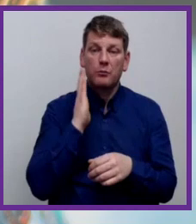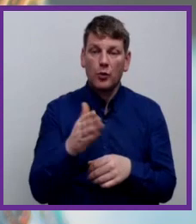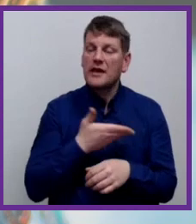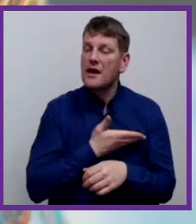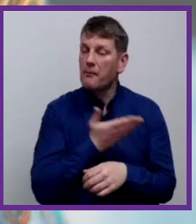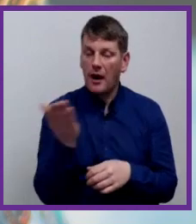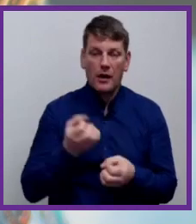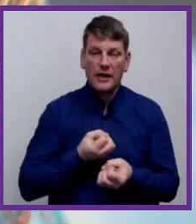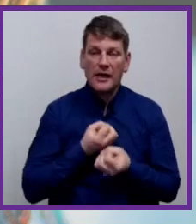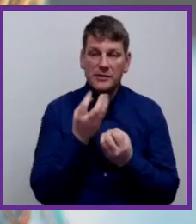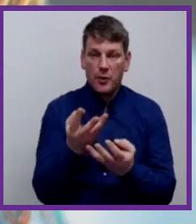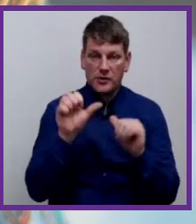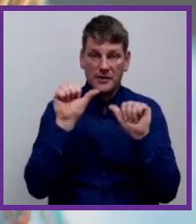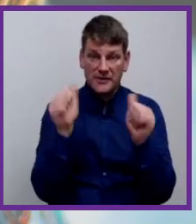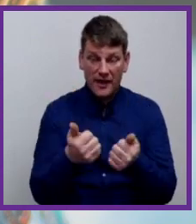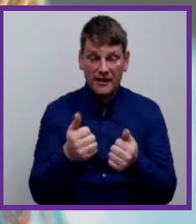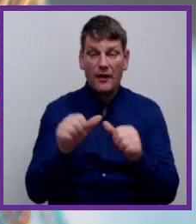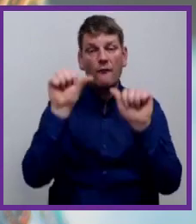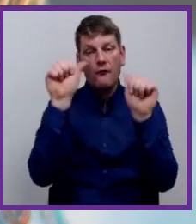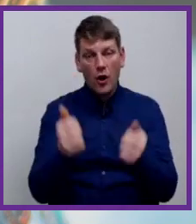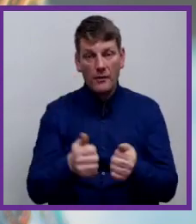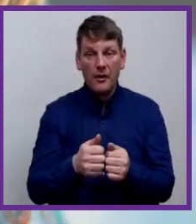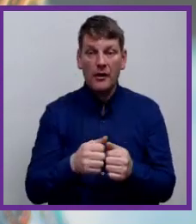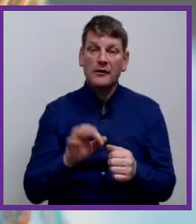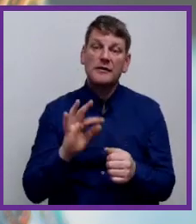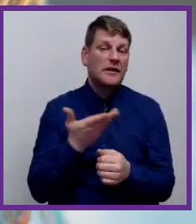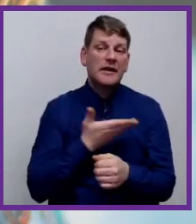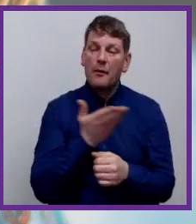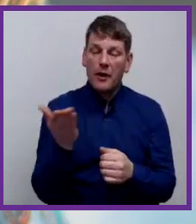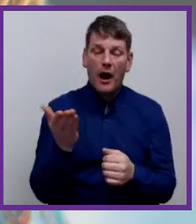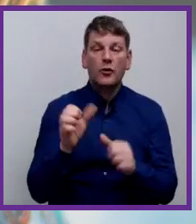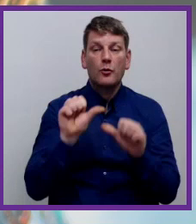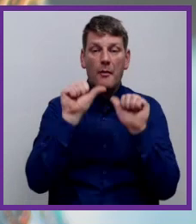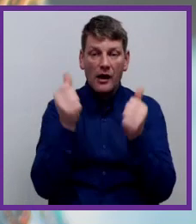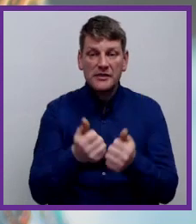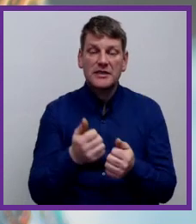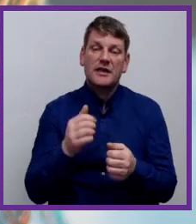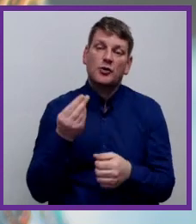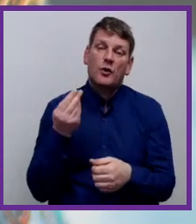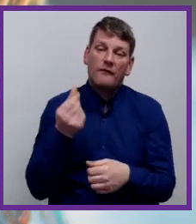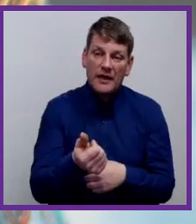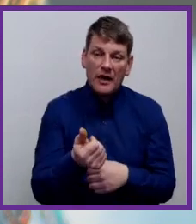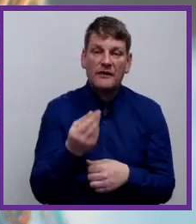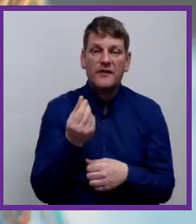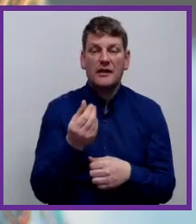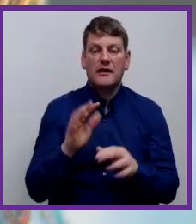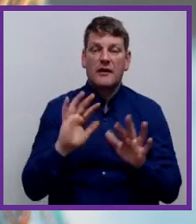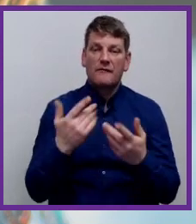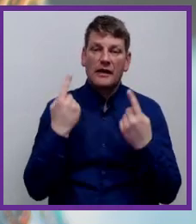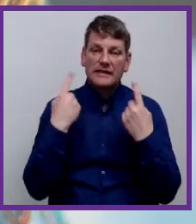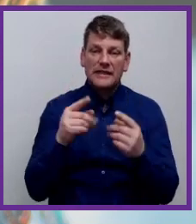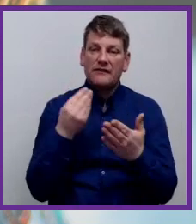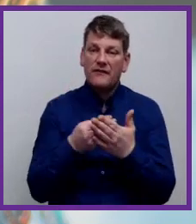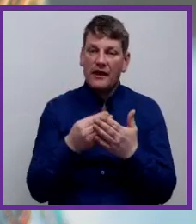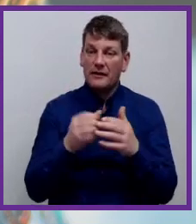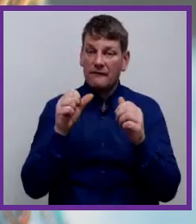jebkādā izpausmes veidā, formā ar jebkādu māksliniecisko, finansiālo vai cita veida